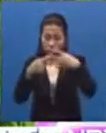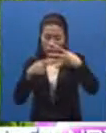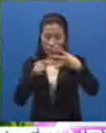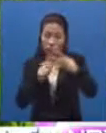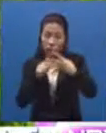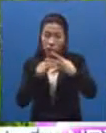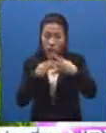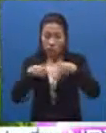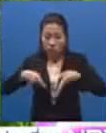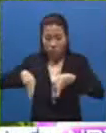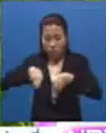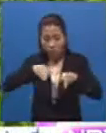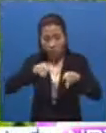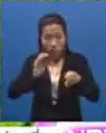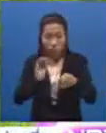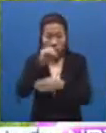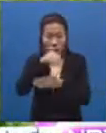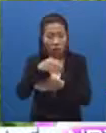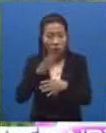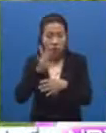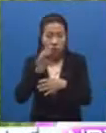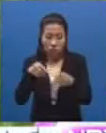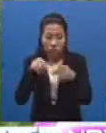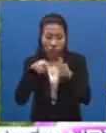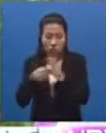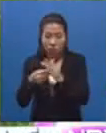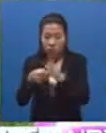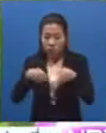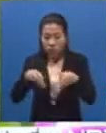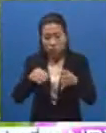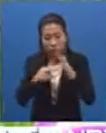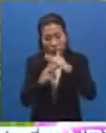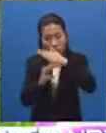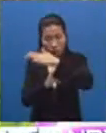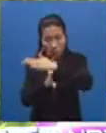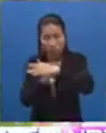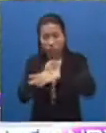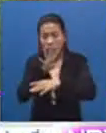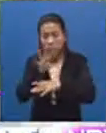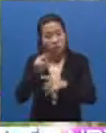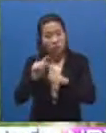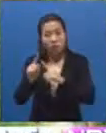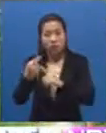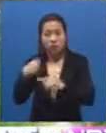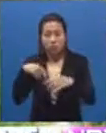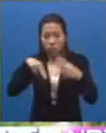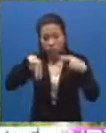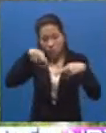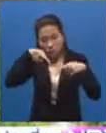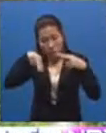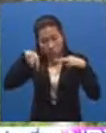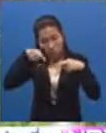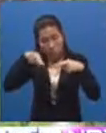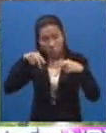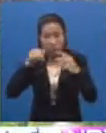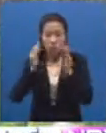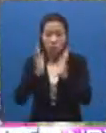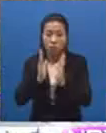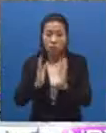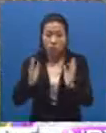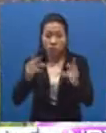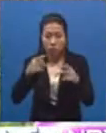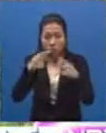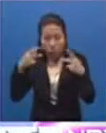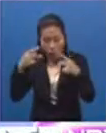สพานข้ามคลองถนนสาย 418ขาเข้าบ้านสาคอตำบลท่าสาบพื้นที่หมุน 1ตำบลบางงสีนอำเภอ